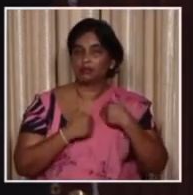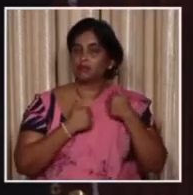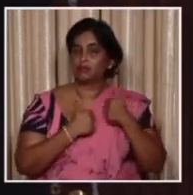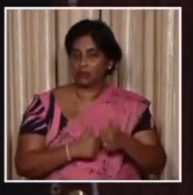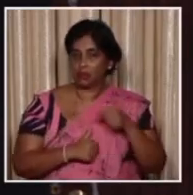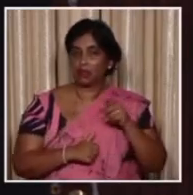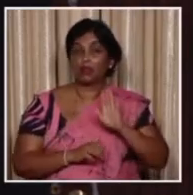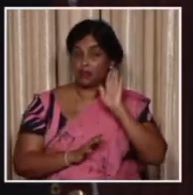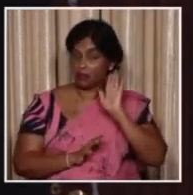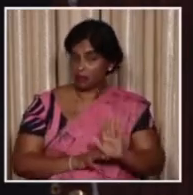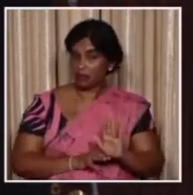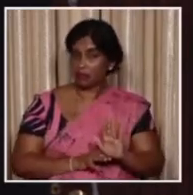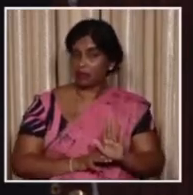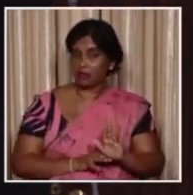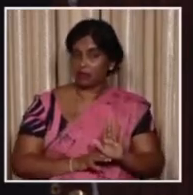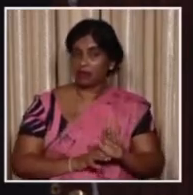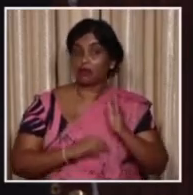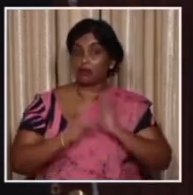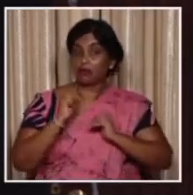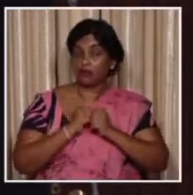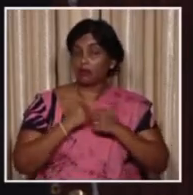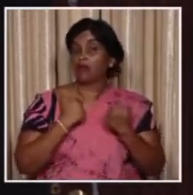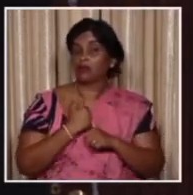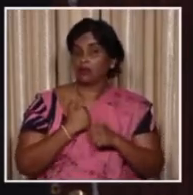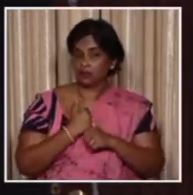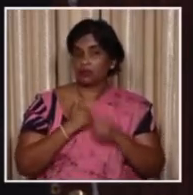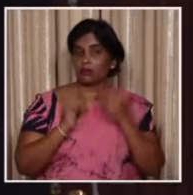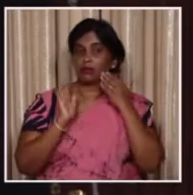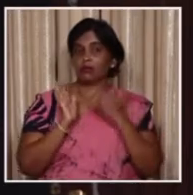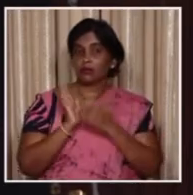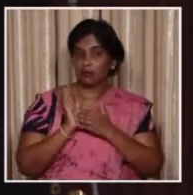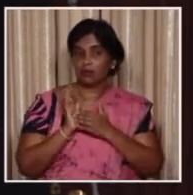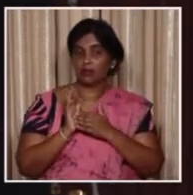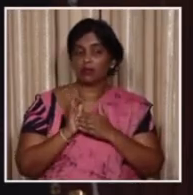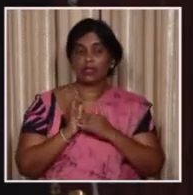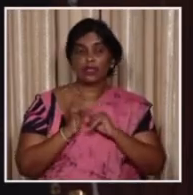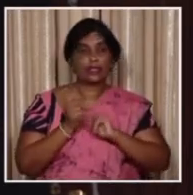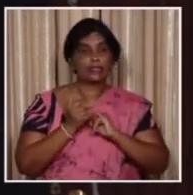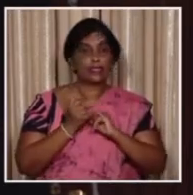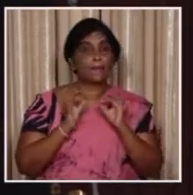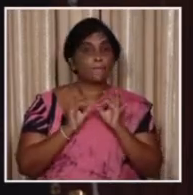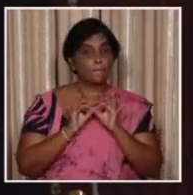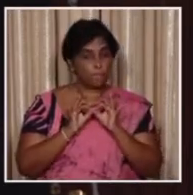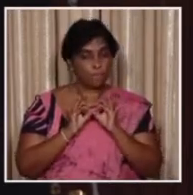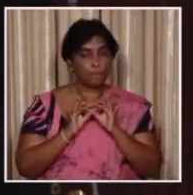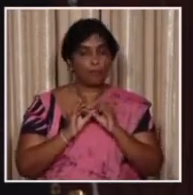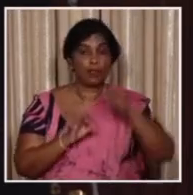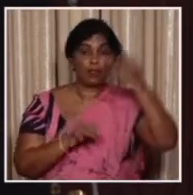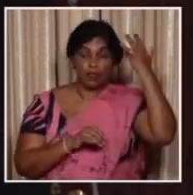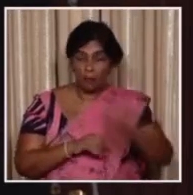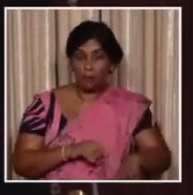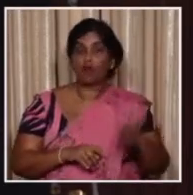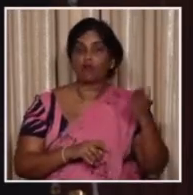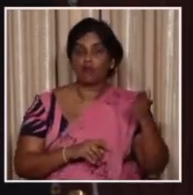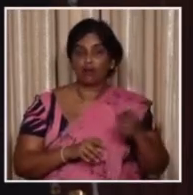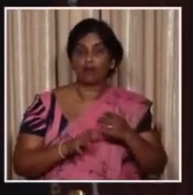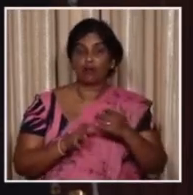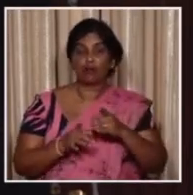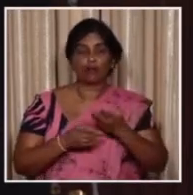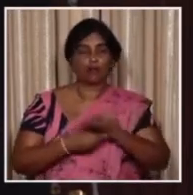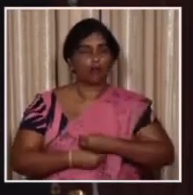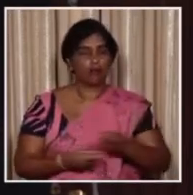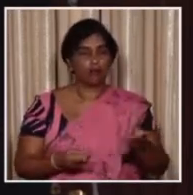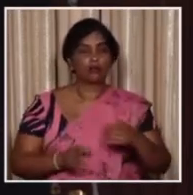කරනවා. හැබැයි ක්‍රමවේදයක් ඔබතුමා හඳුන්වා දෙන්න. සේනක බිබිලලත් මරණ දාපු අතුරුදහන්